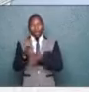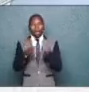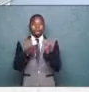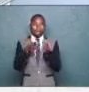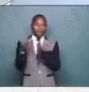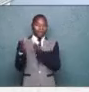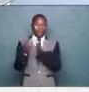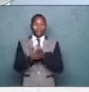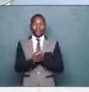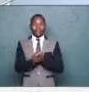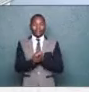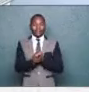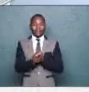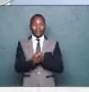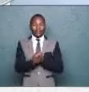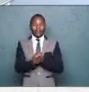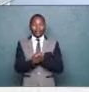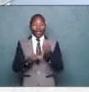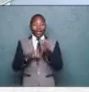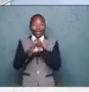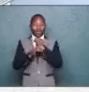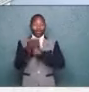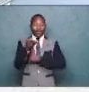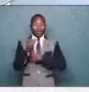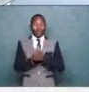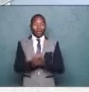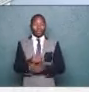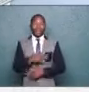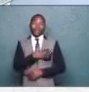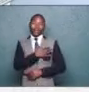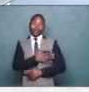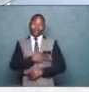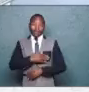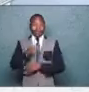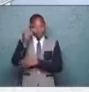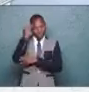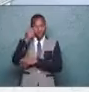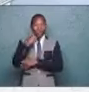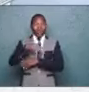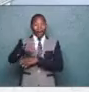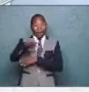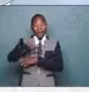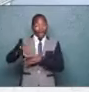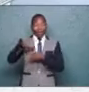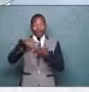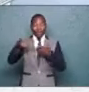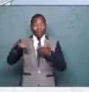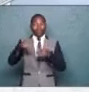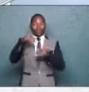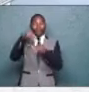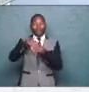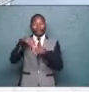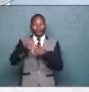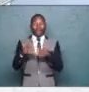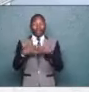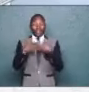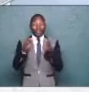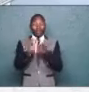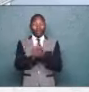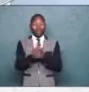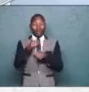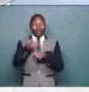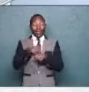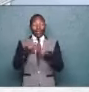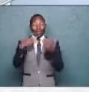zigawo za dziko lino. Chonde dziwani kuti malo akalembera wa voti azidzawatsegula